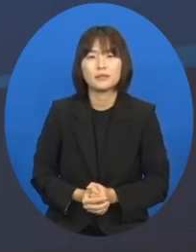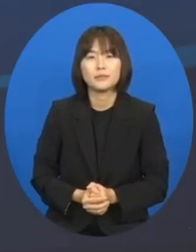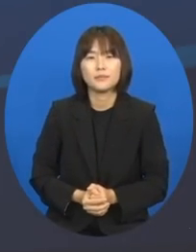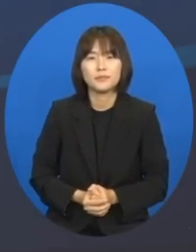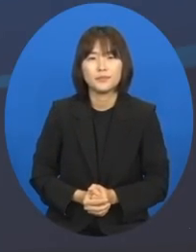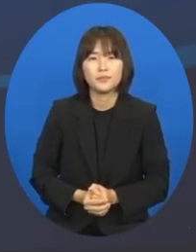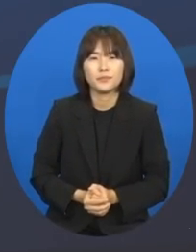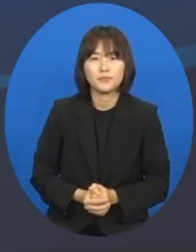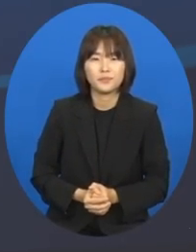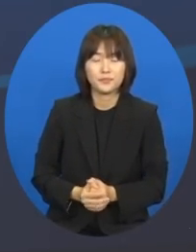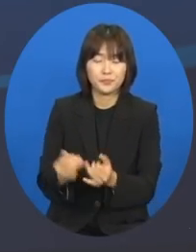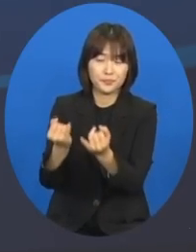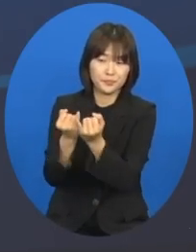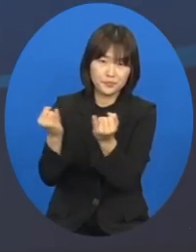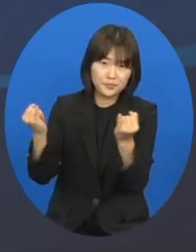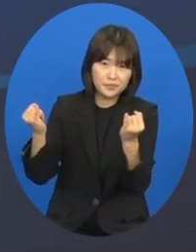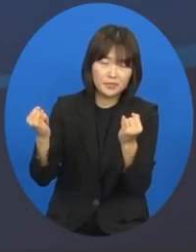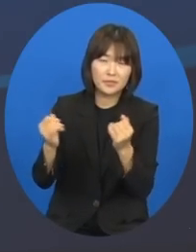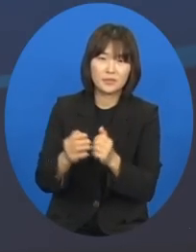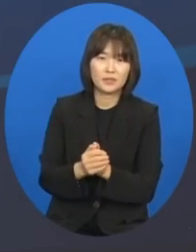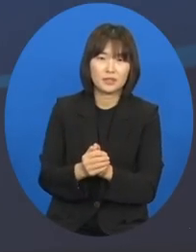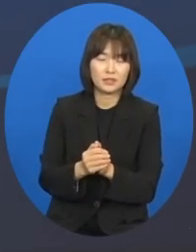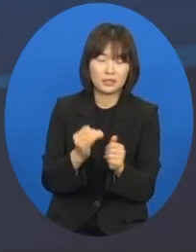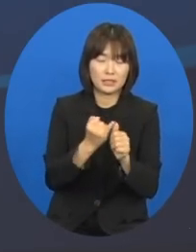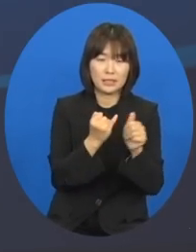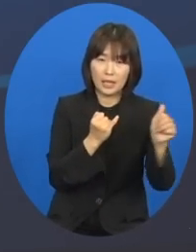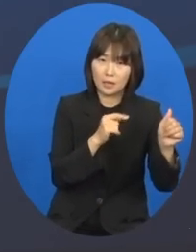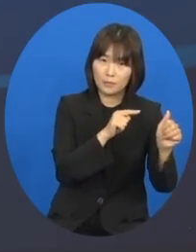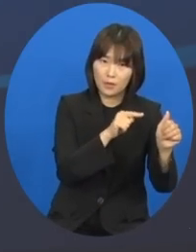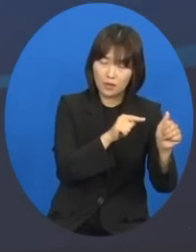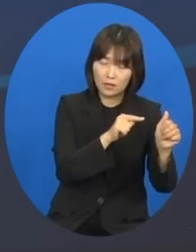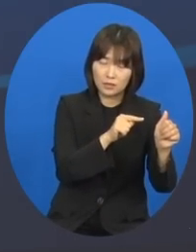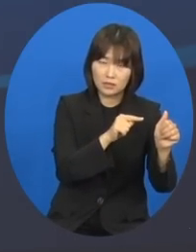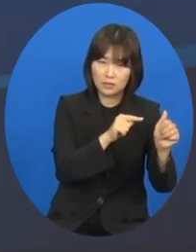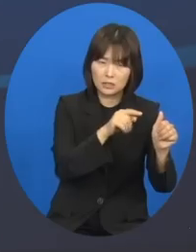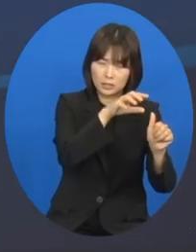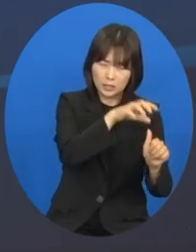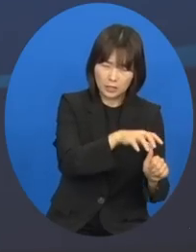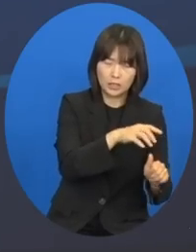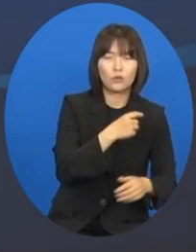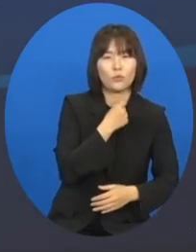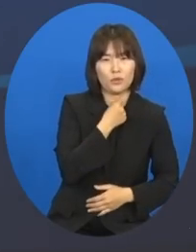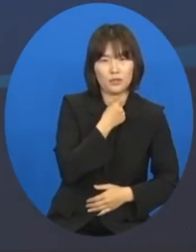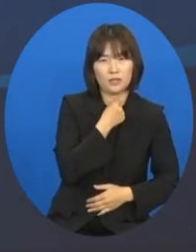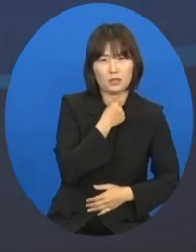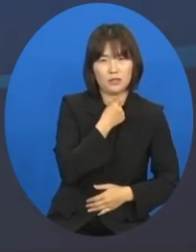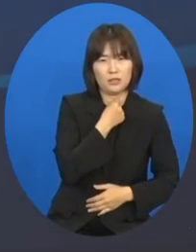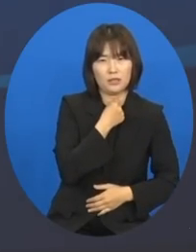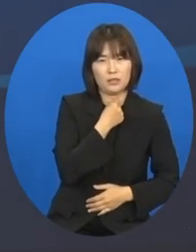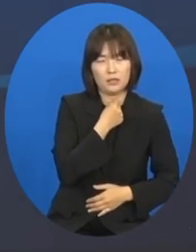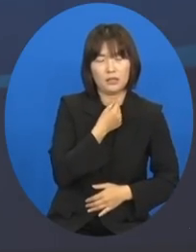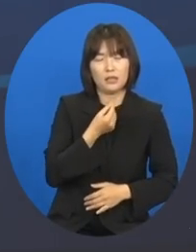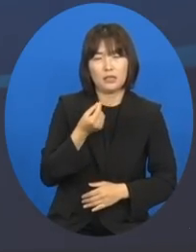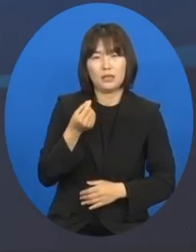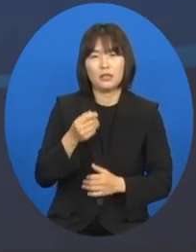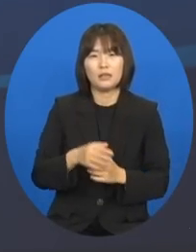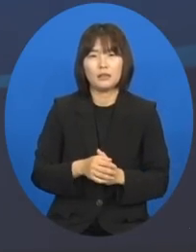아내들은 남편을 자기의 보금자리 안에 가둬두고 싶어 합니다 아니요 남편을